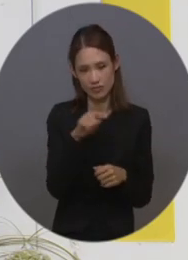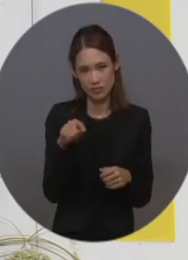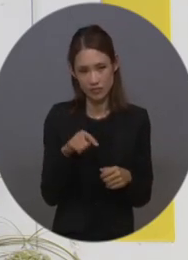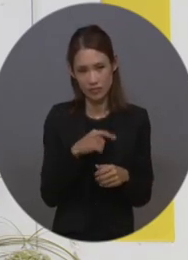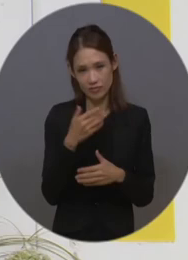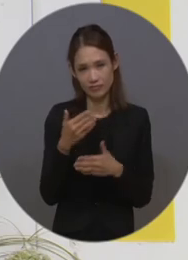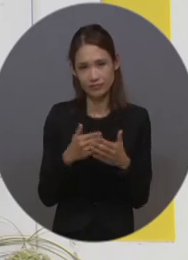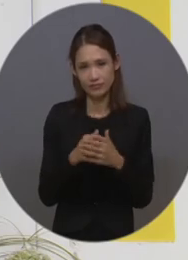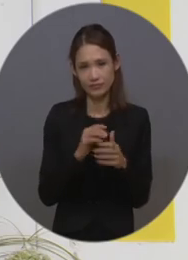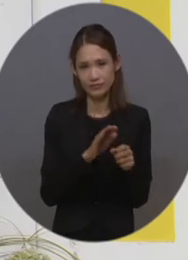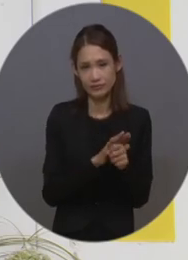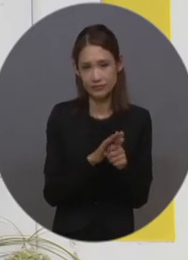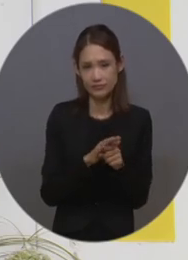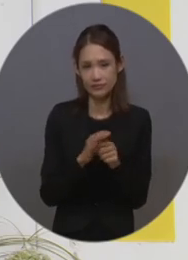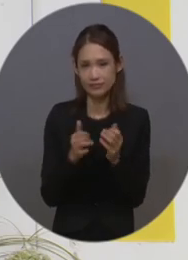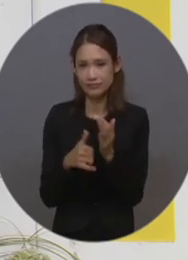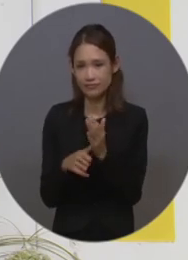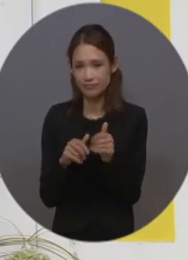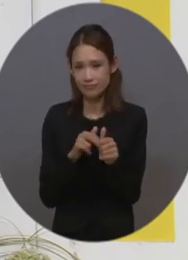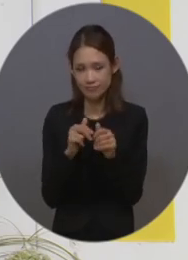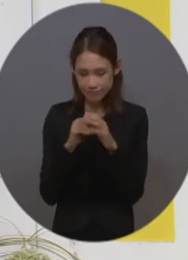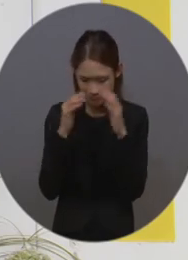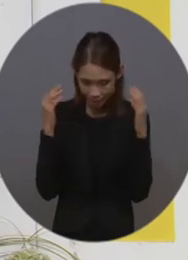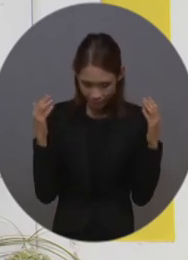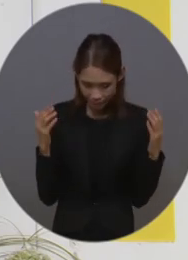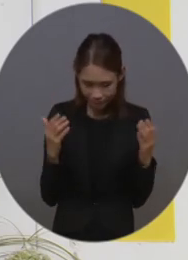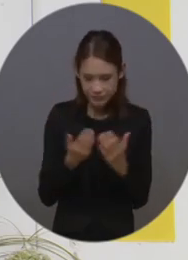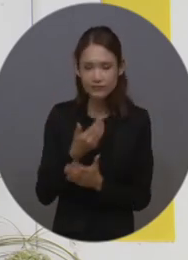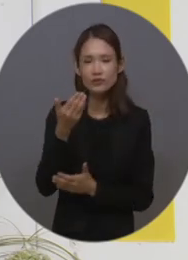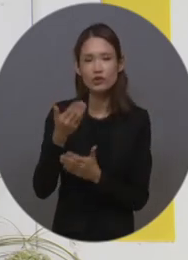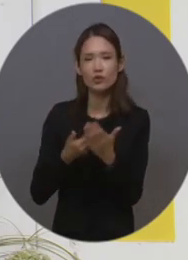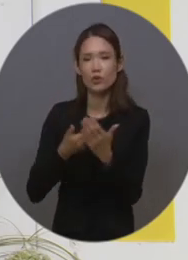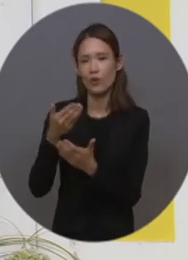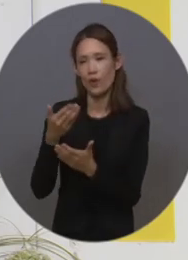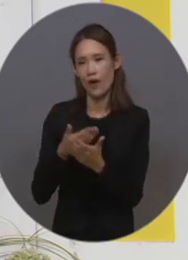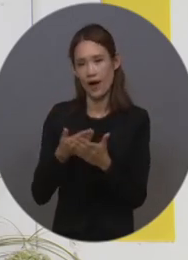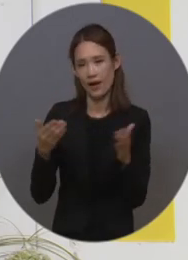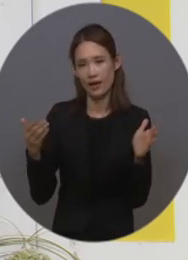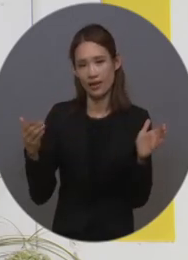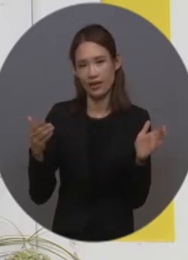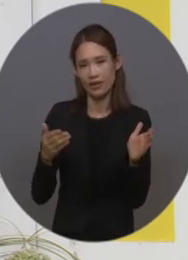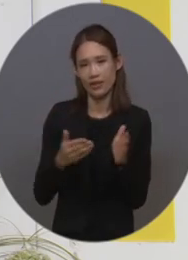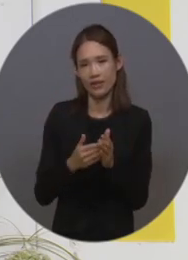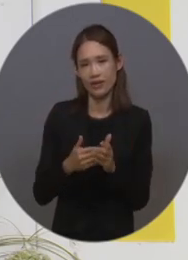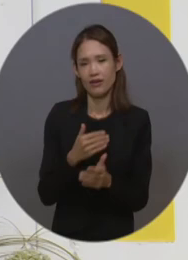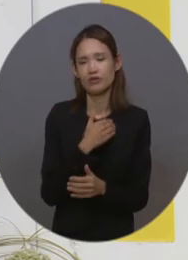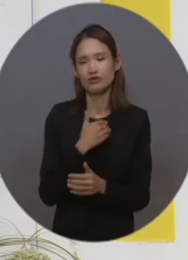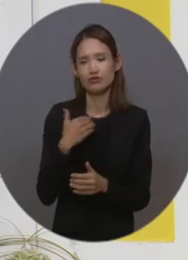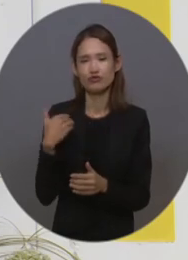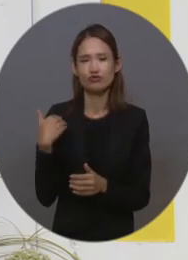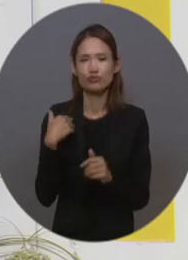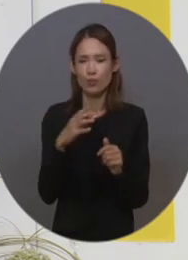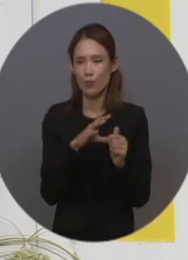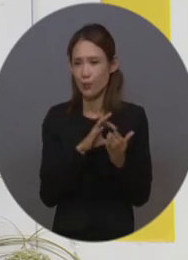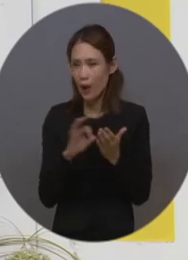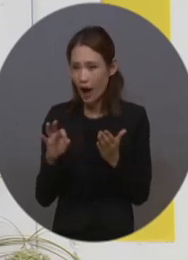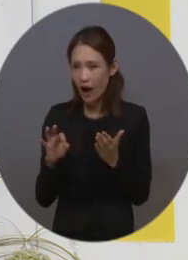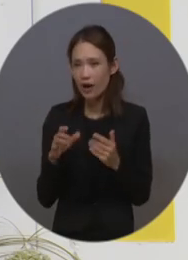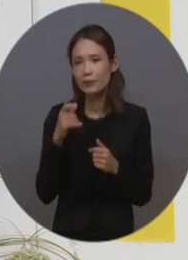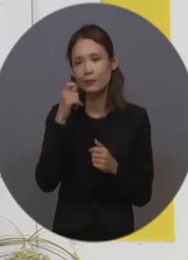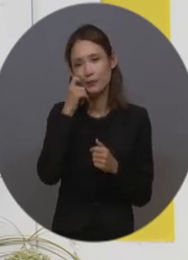자유무역은 사람과 상품과 정보와 모든 것이 다 교환이 되는데 네. 그걸 우리가 충분히 활용하지 못하고